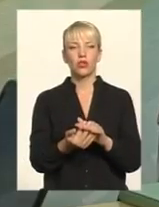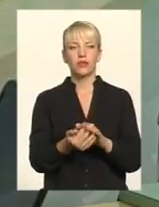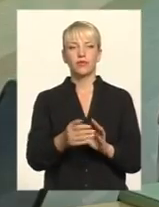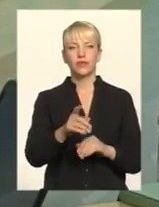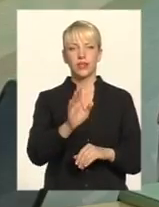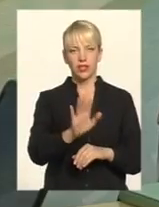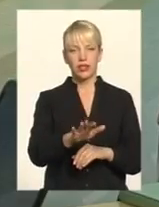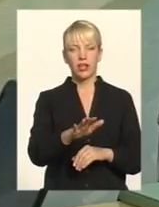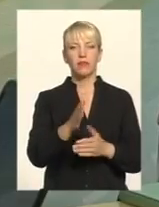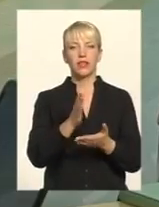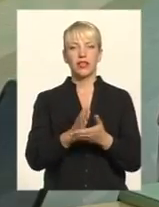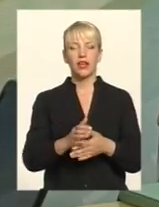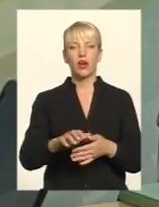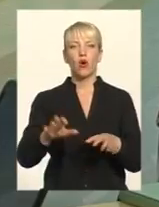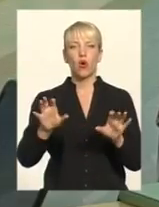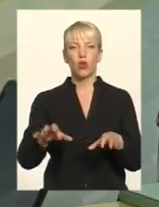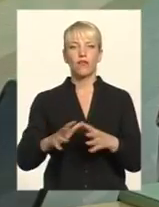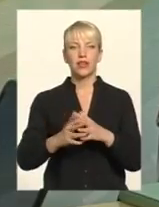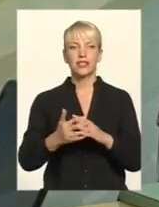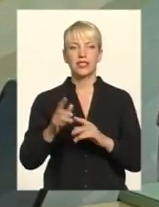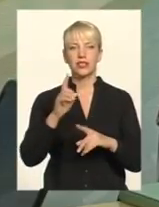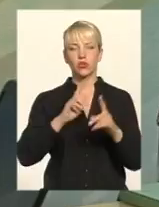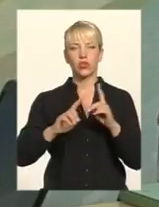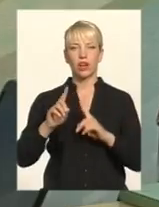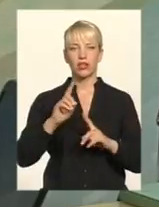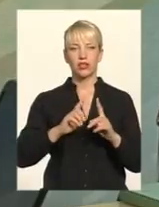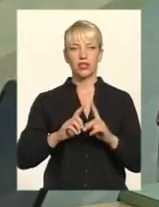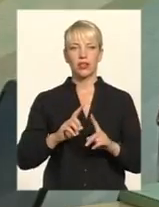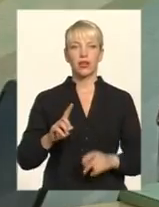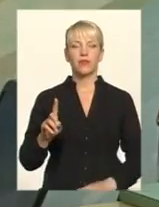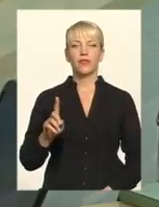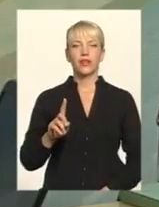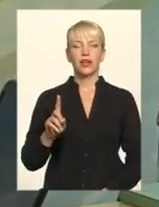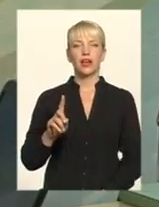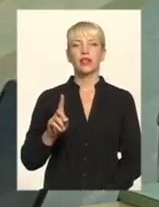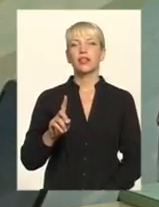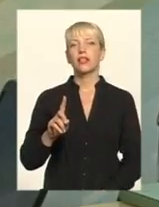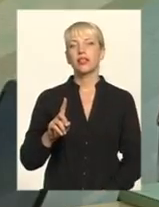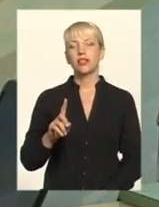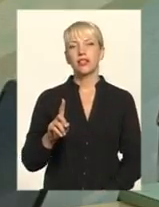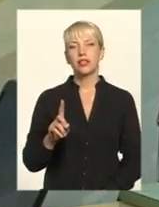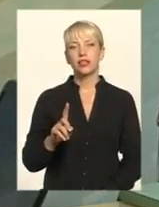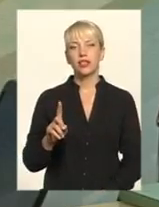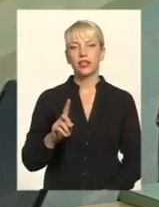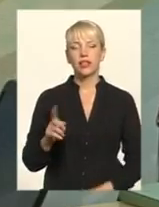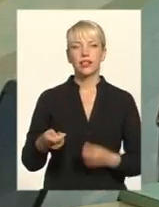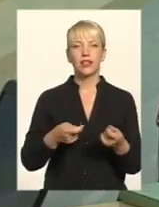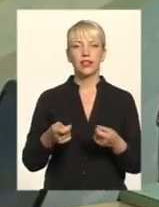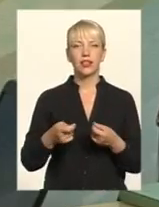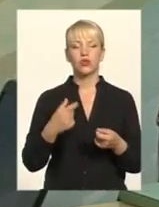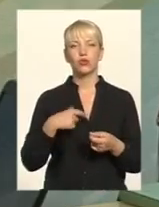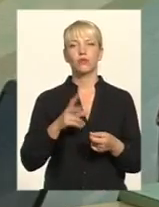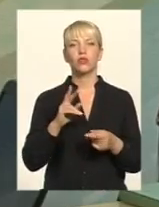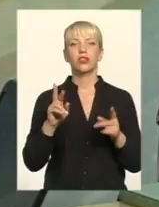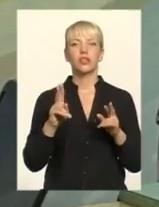собі голова сільради, який там практично всю свою родину прив'язав, і вони керують собі, як там, що поділять, ніхто